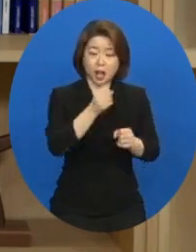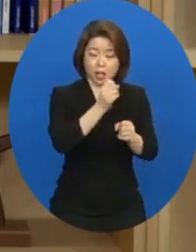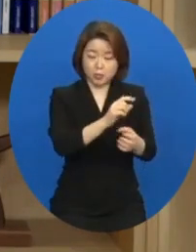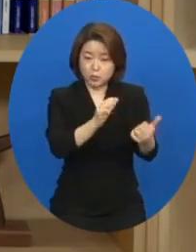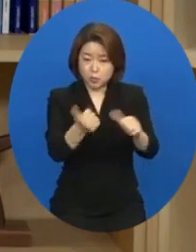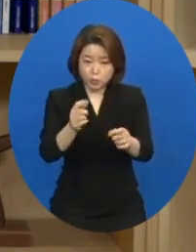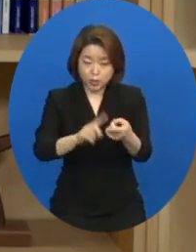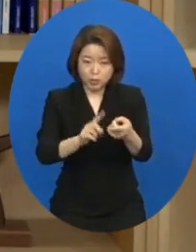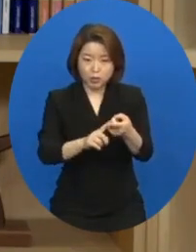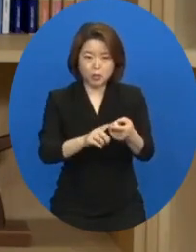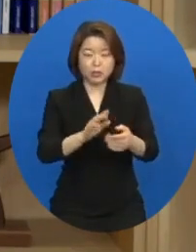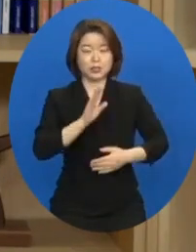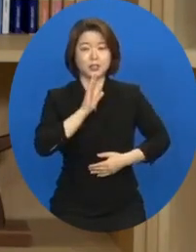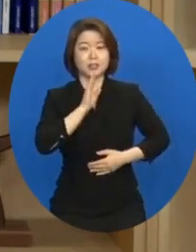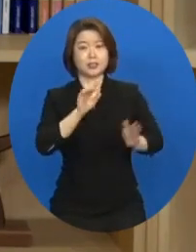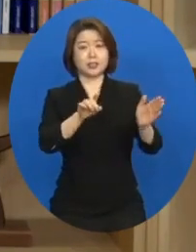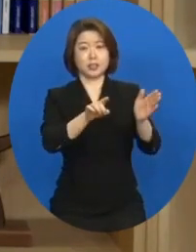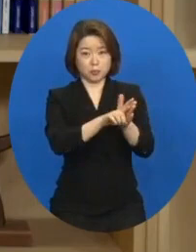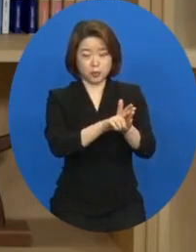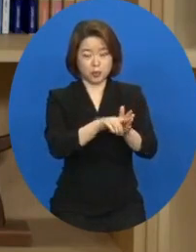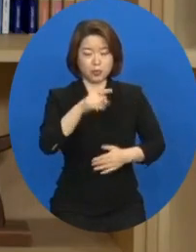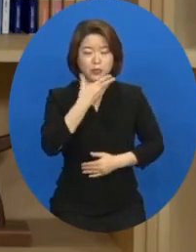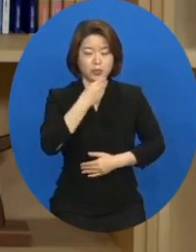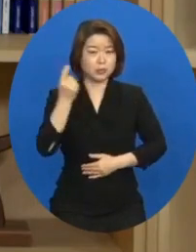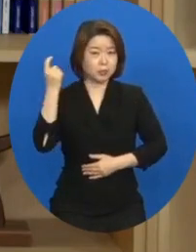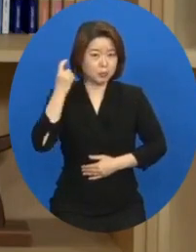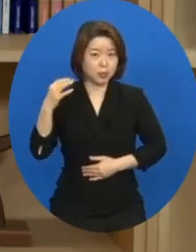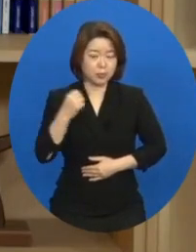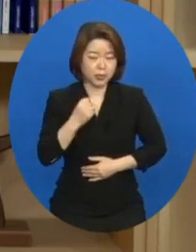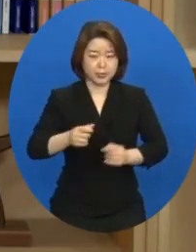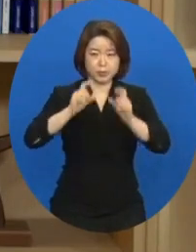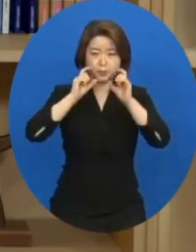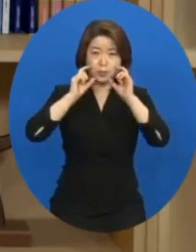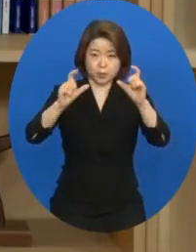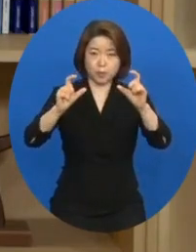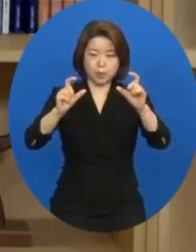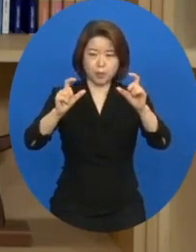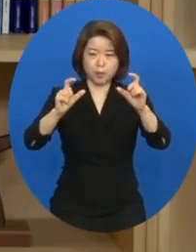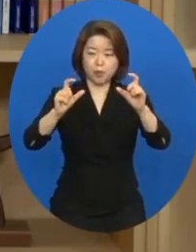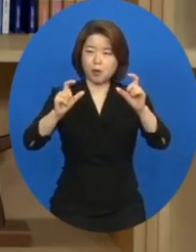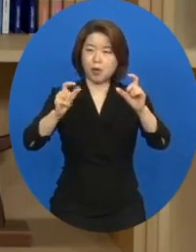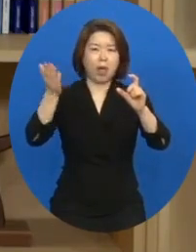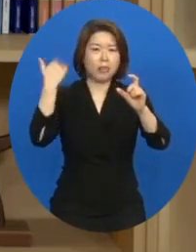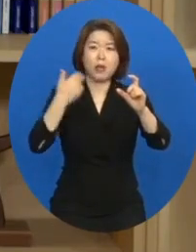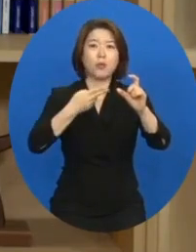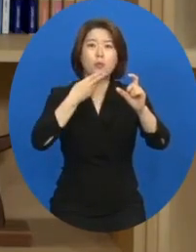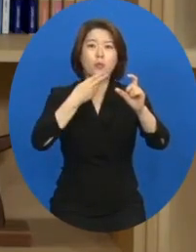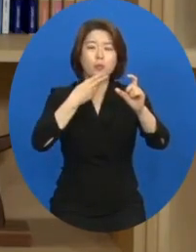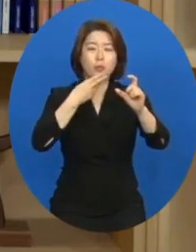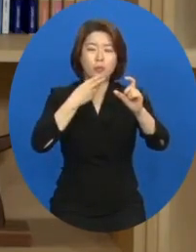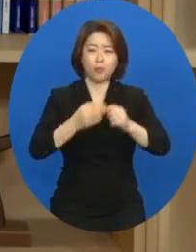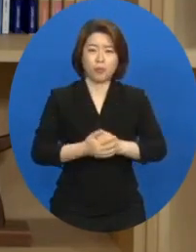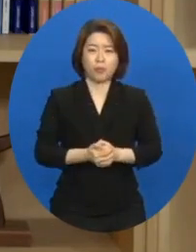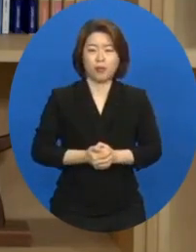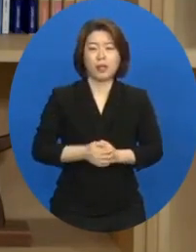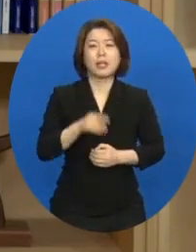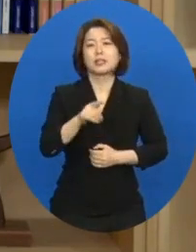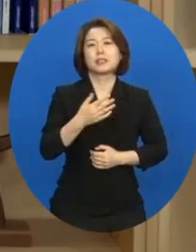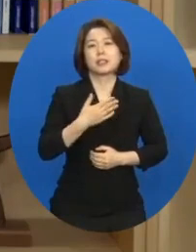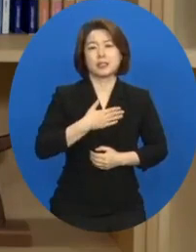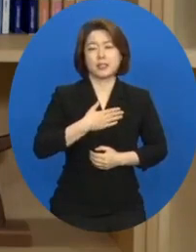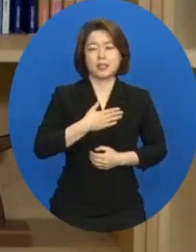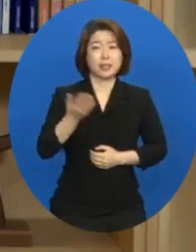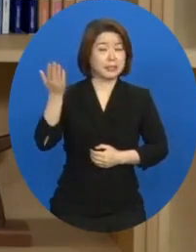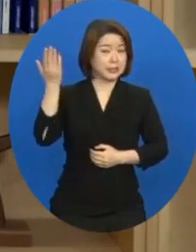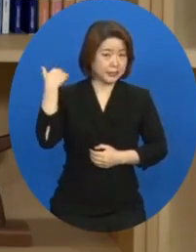사실을 정말 믿고 또 그 복음을 성포 하지 않았던 것 그게 저희가 그